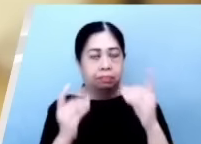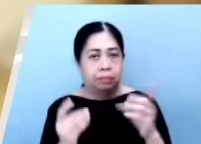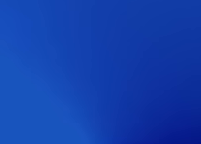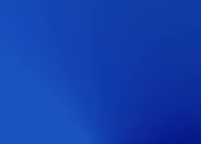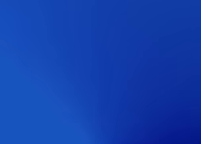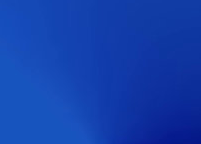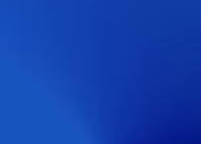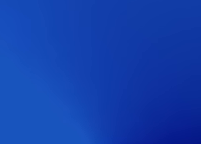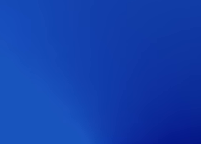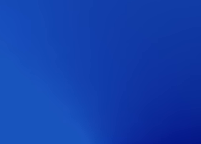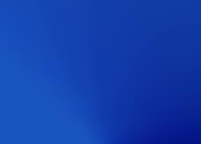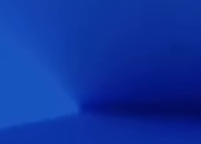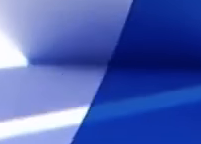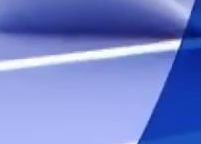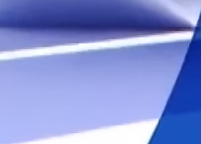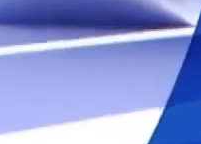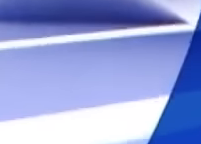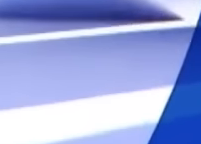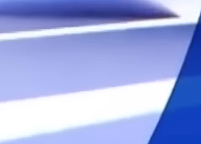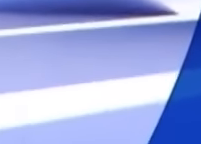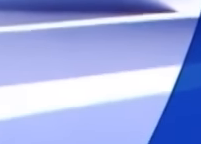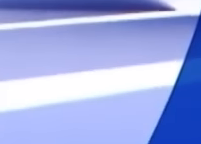Department.